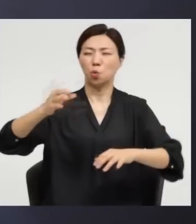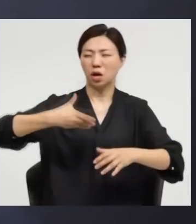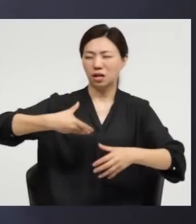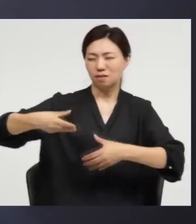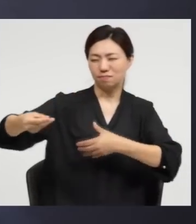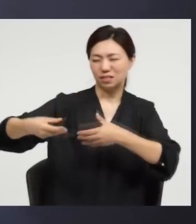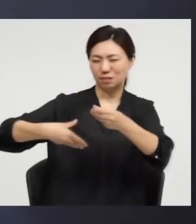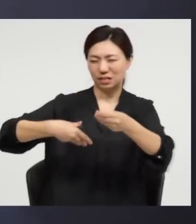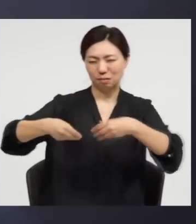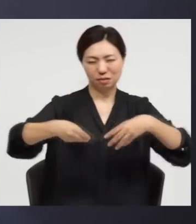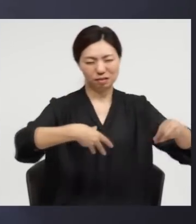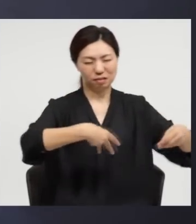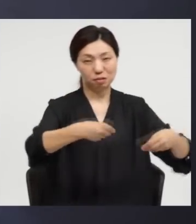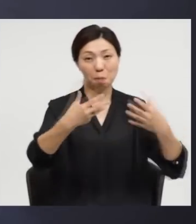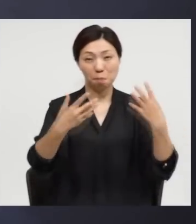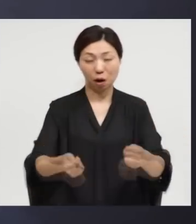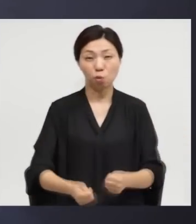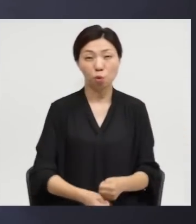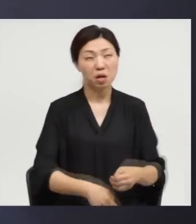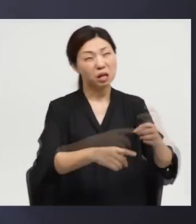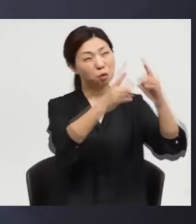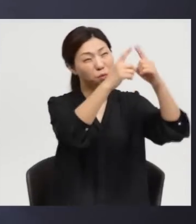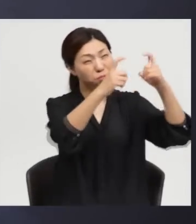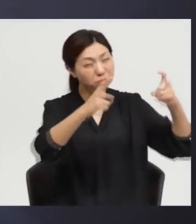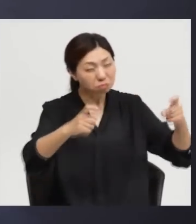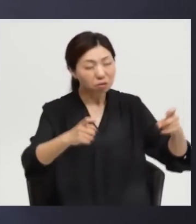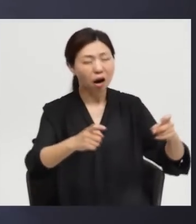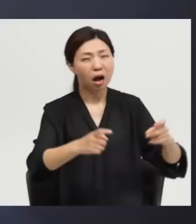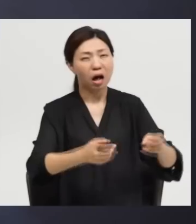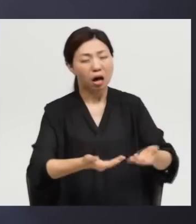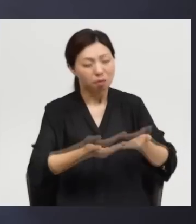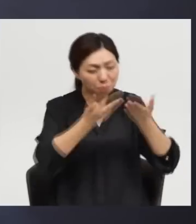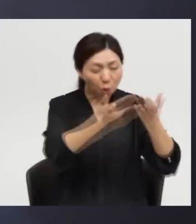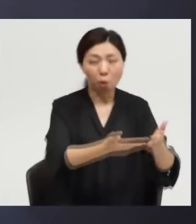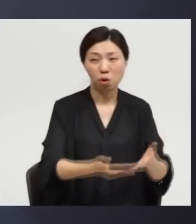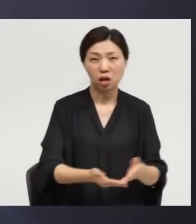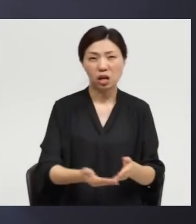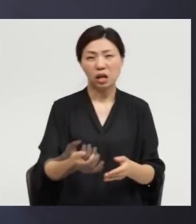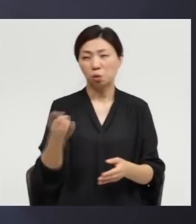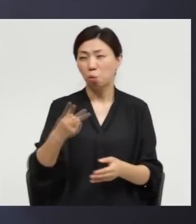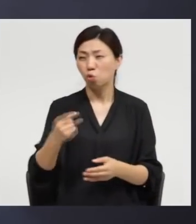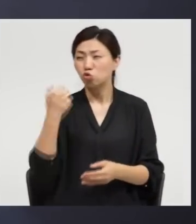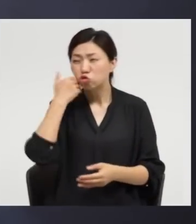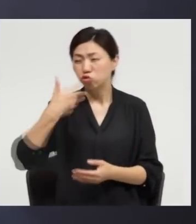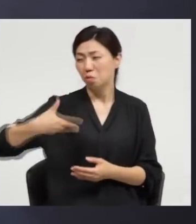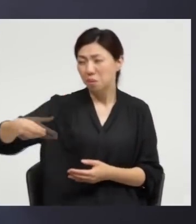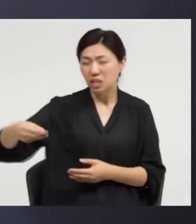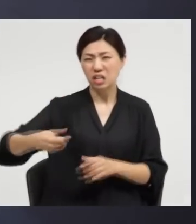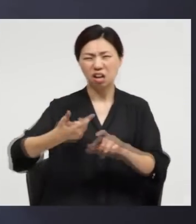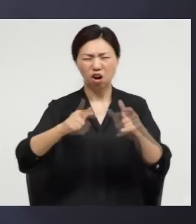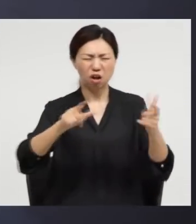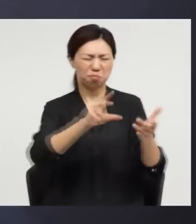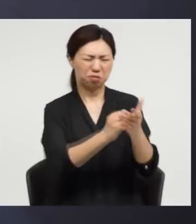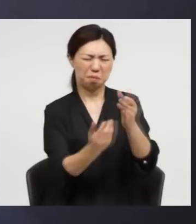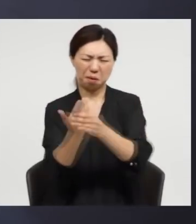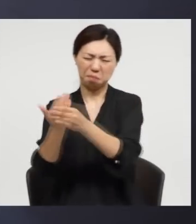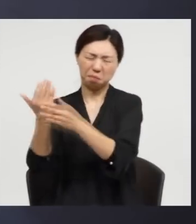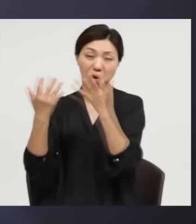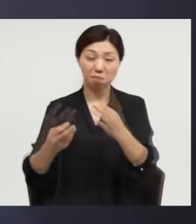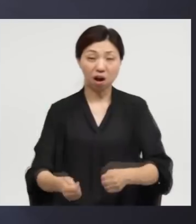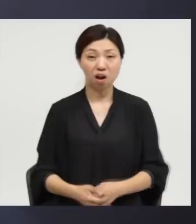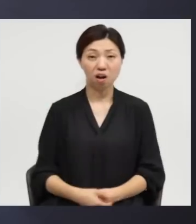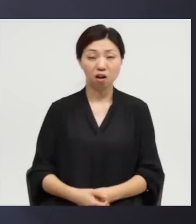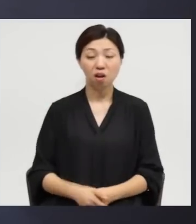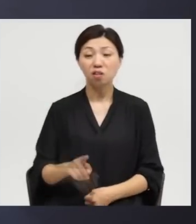빌려달라거나 무슨 뭐 해달라거나 불사라거나 시주하라거나 하는 일은 수도 없이 일어나는 일이다 이 말이에요.